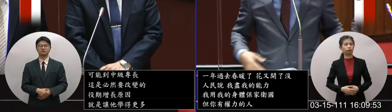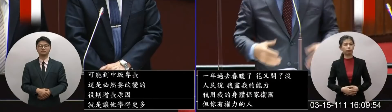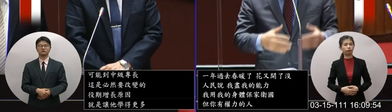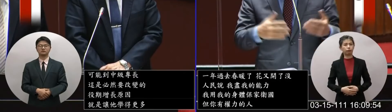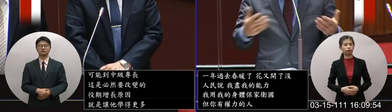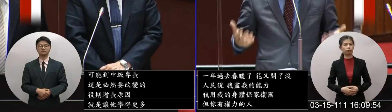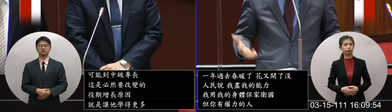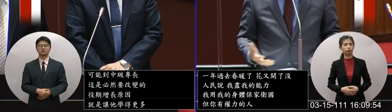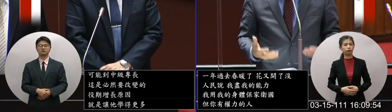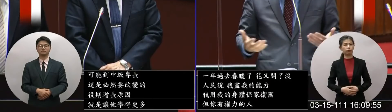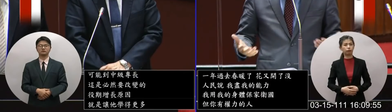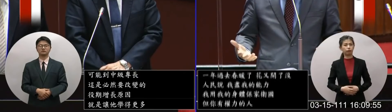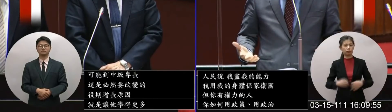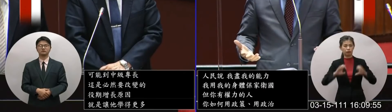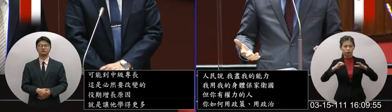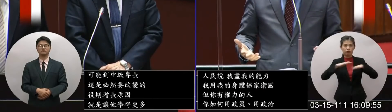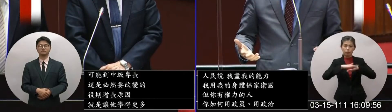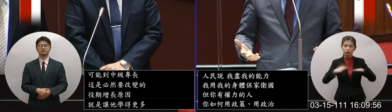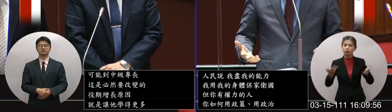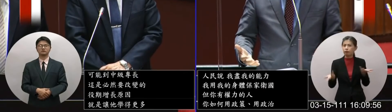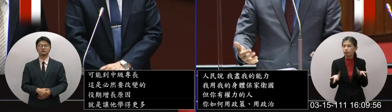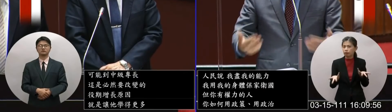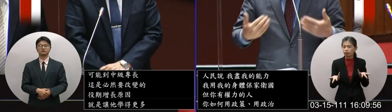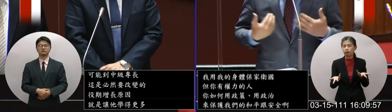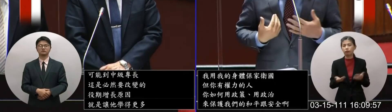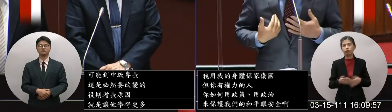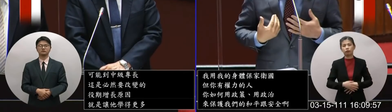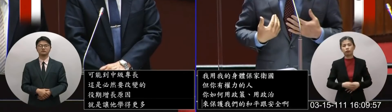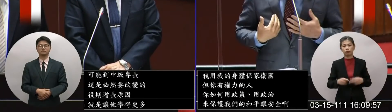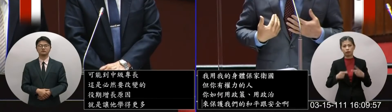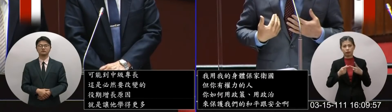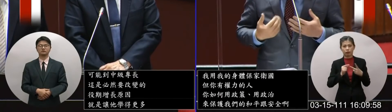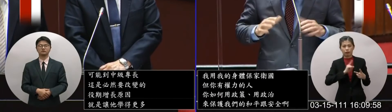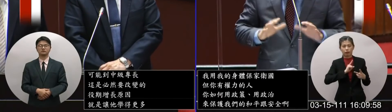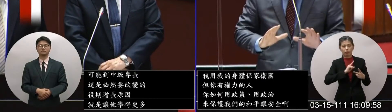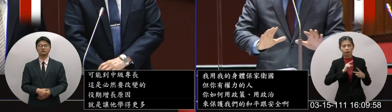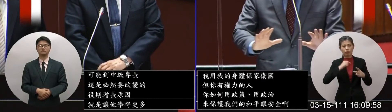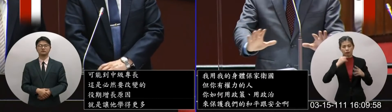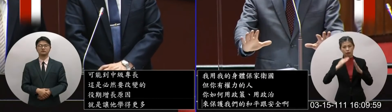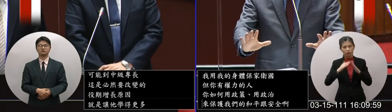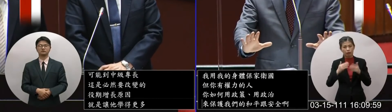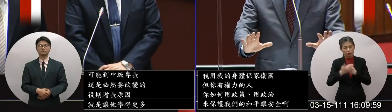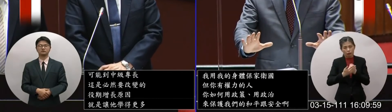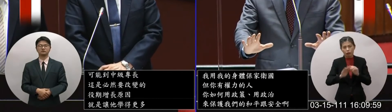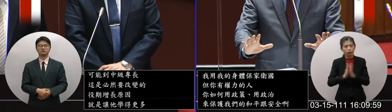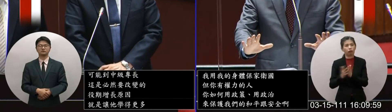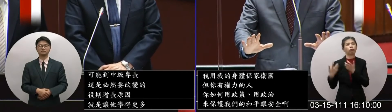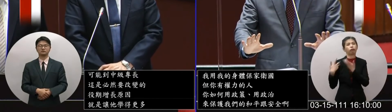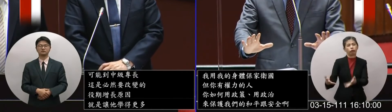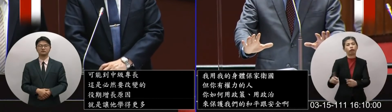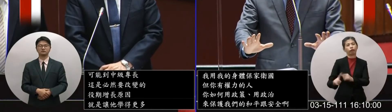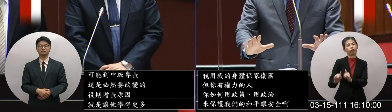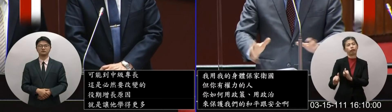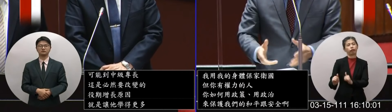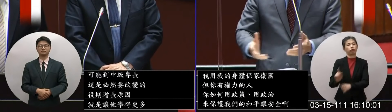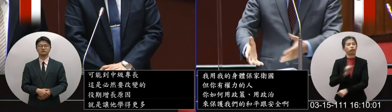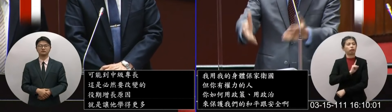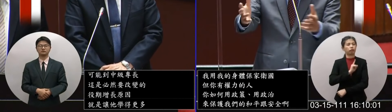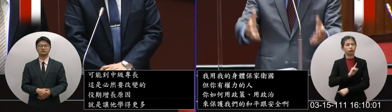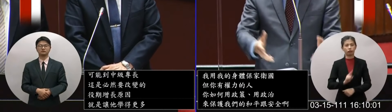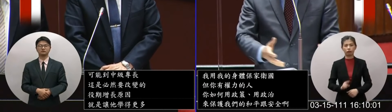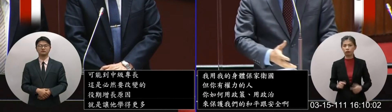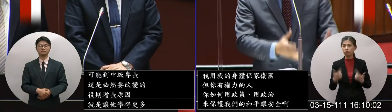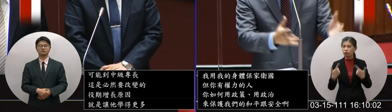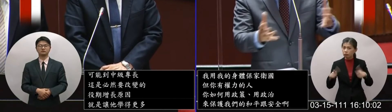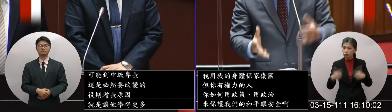所以你不能把所有的国家安全还有捍卫自己家人这件事情全部都推给人民了、你